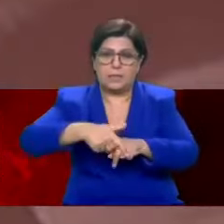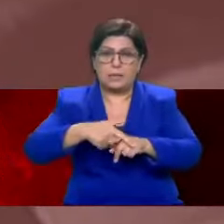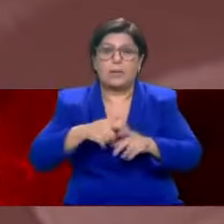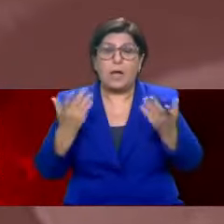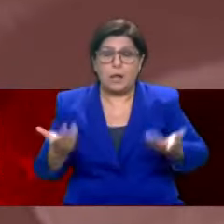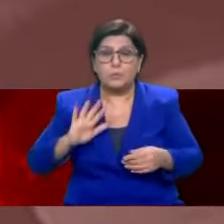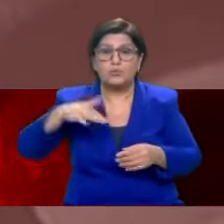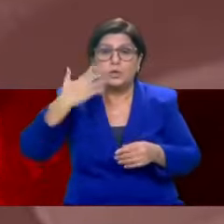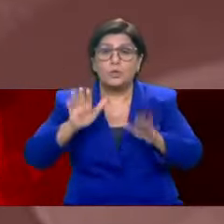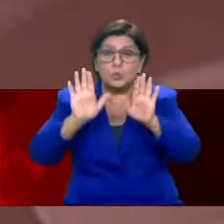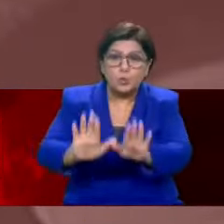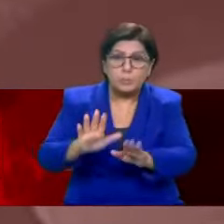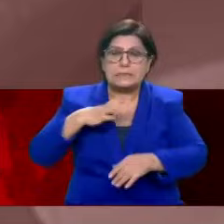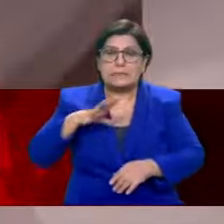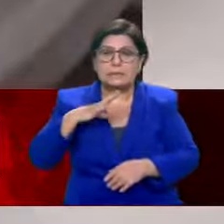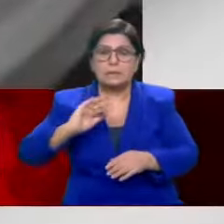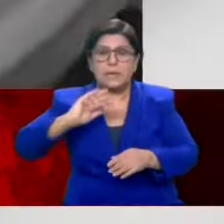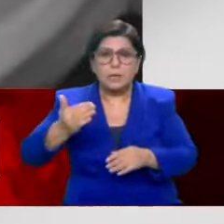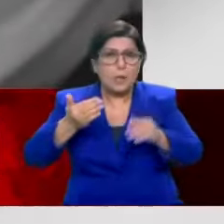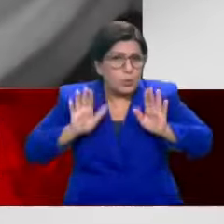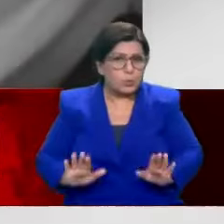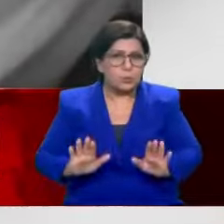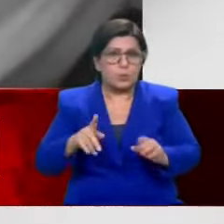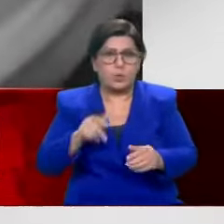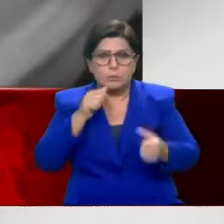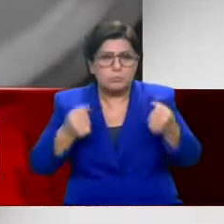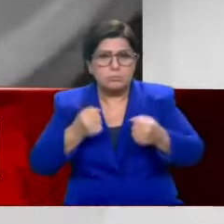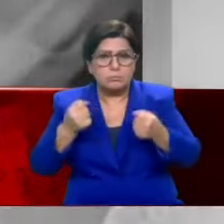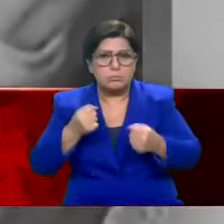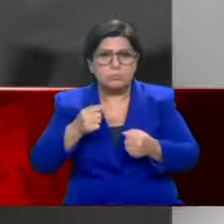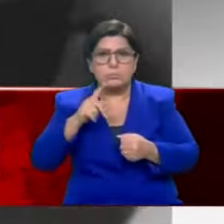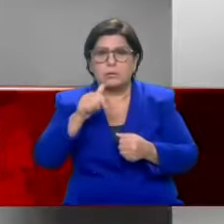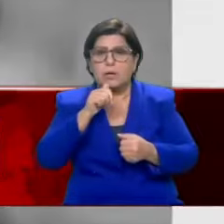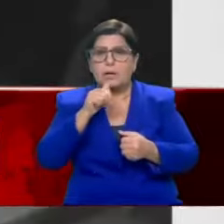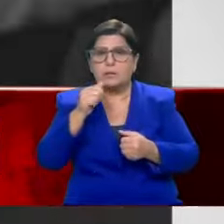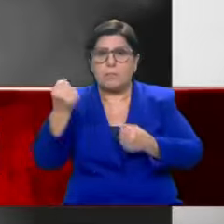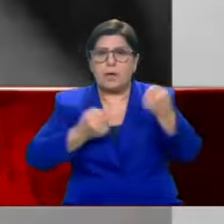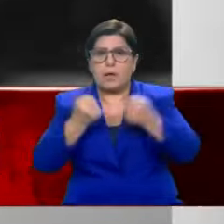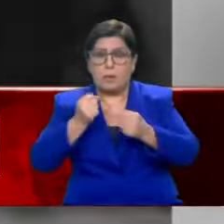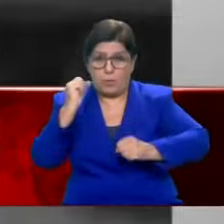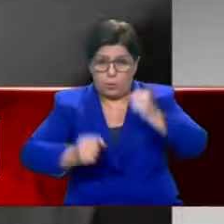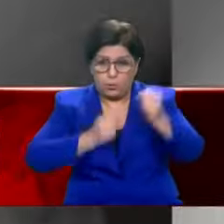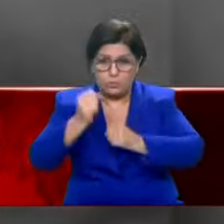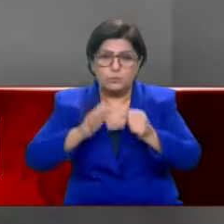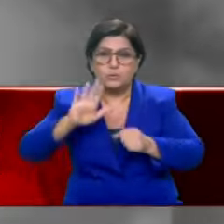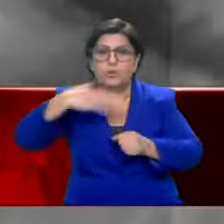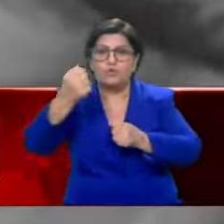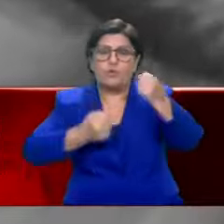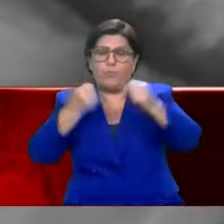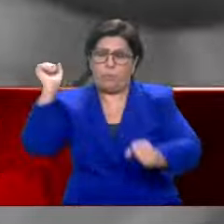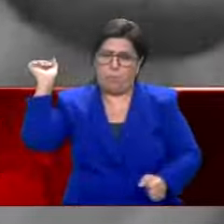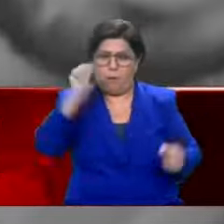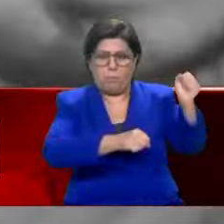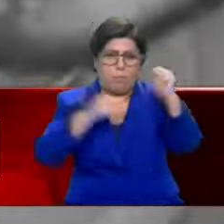Ama sonra durmasını istedi, taksici de durdu. Adam araca koştu ve tekme tokat şoföre saldırdı.